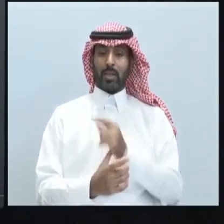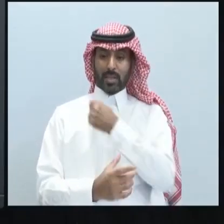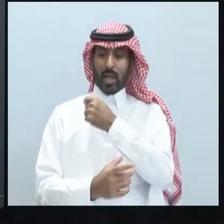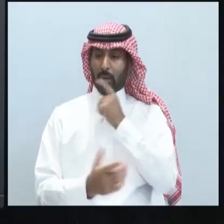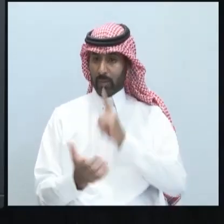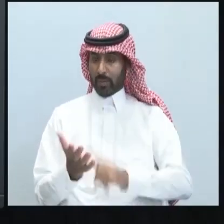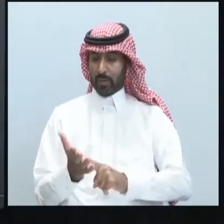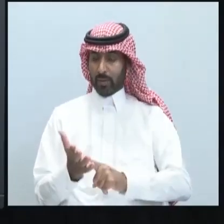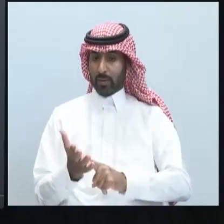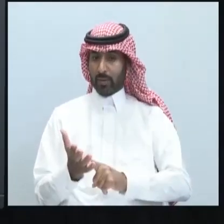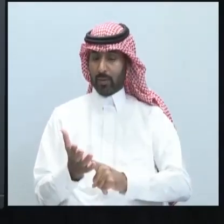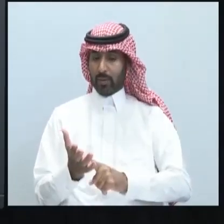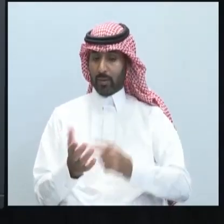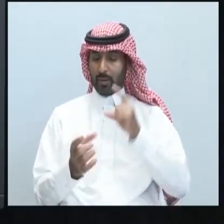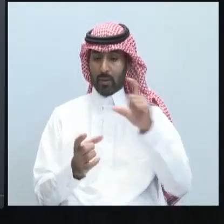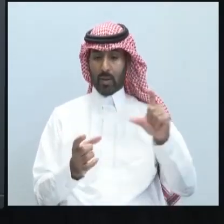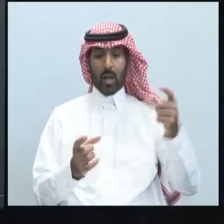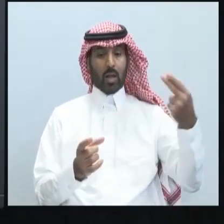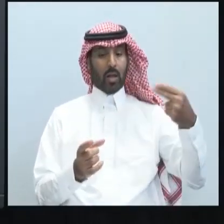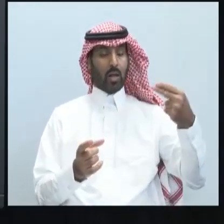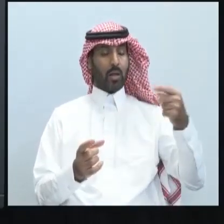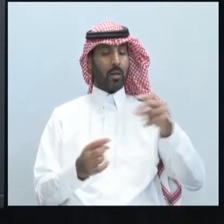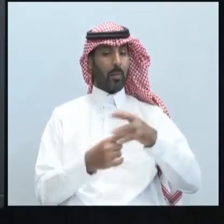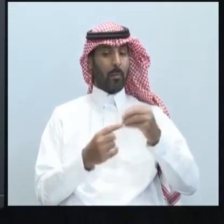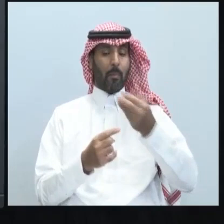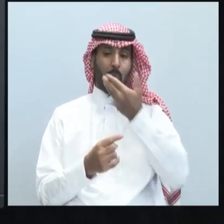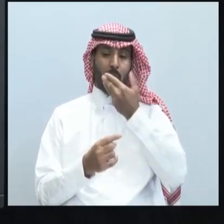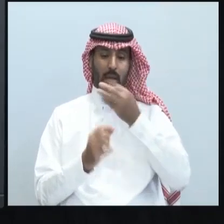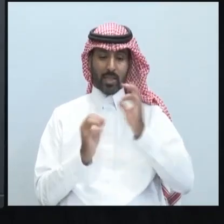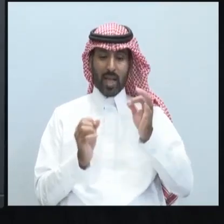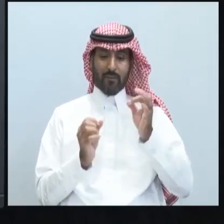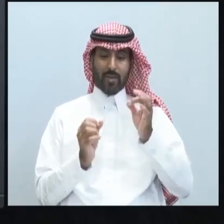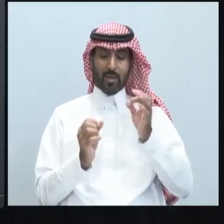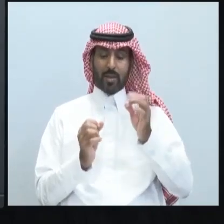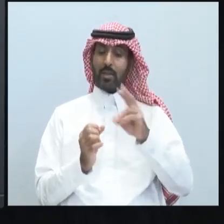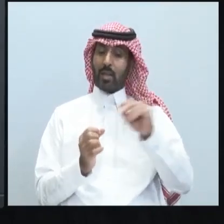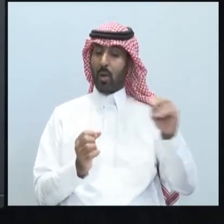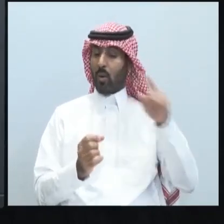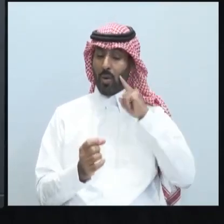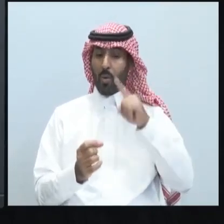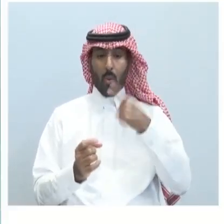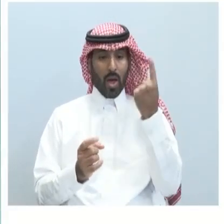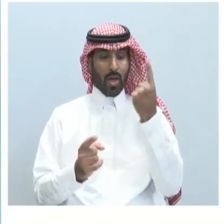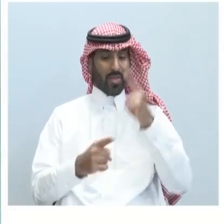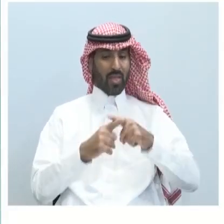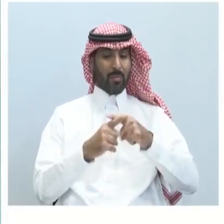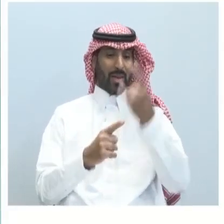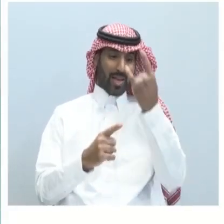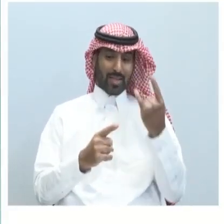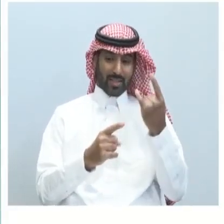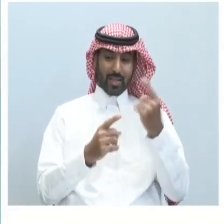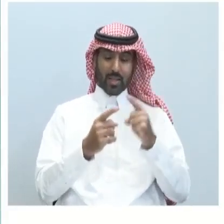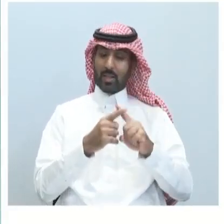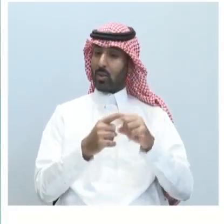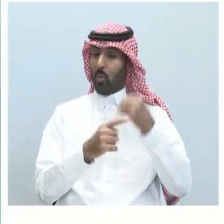انه تركيز ايون الهيدروجين للماء النقي يساوي كم يساوي واحد ضرب عشره اس سالب سبعه ليش